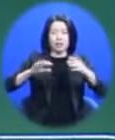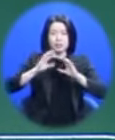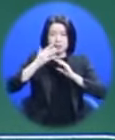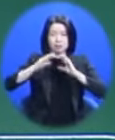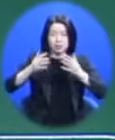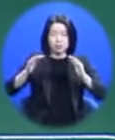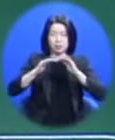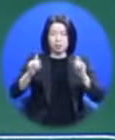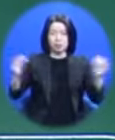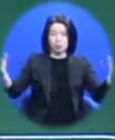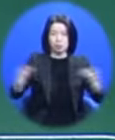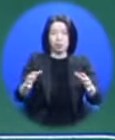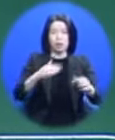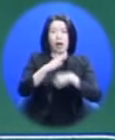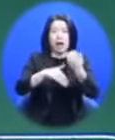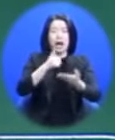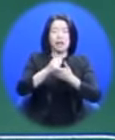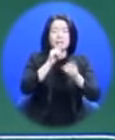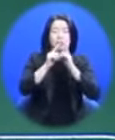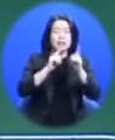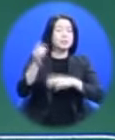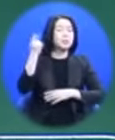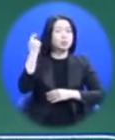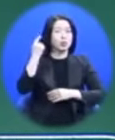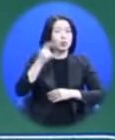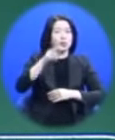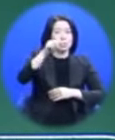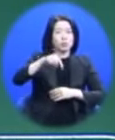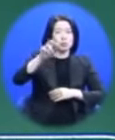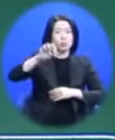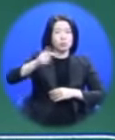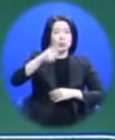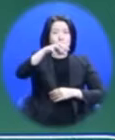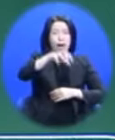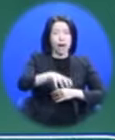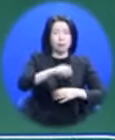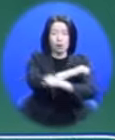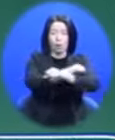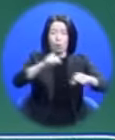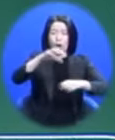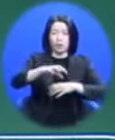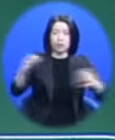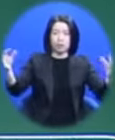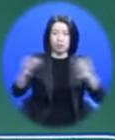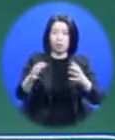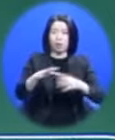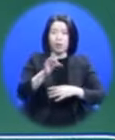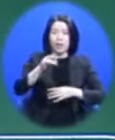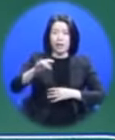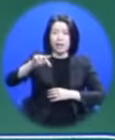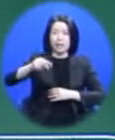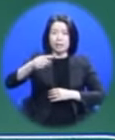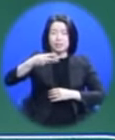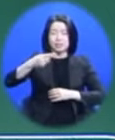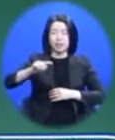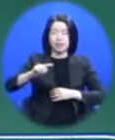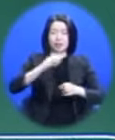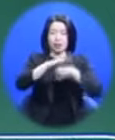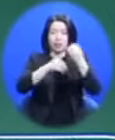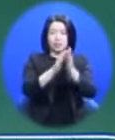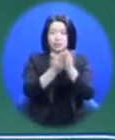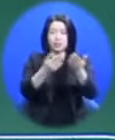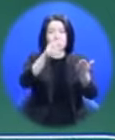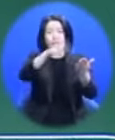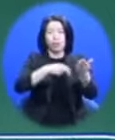하나님의 말씀을 듣습니다. 수문 앞 광장에 모여서 학사 에스라가 성경을 읽습니다. 그때